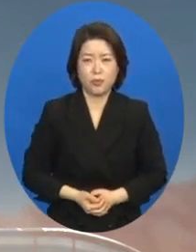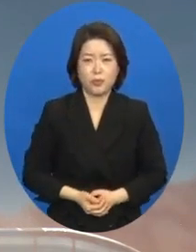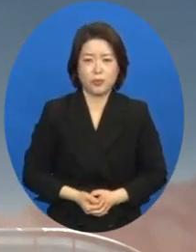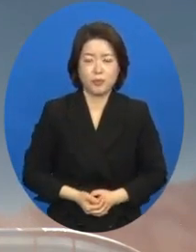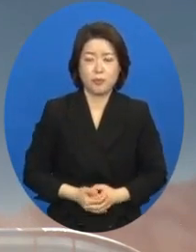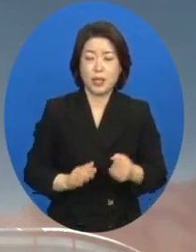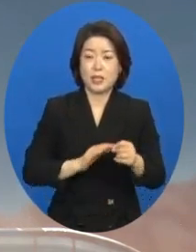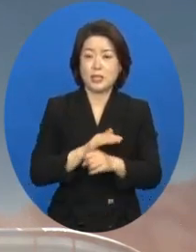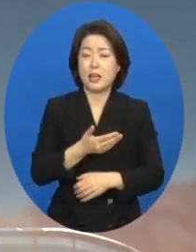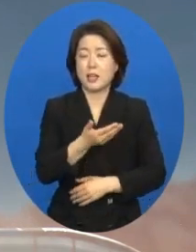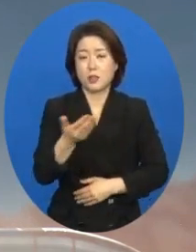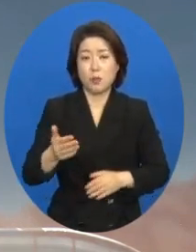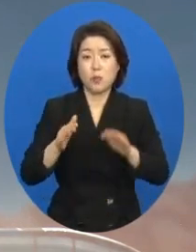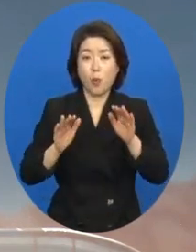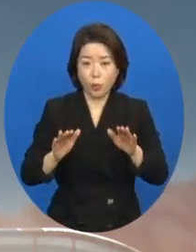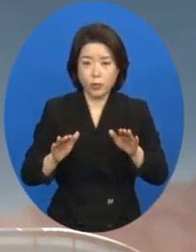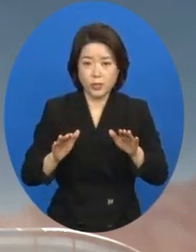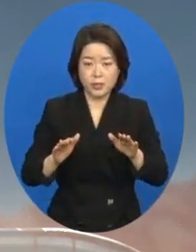사랑하는 여러분, 오늘